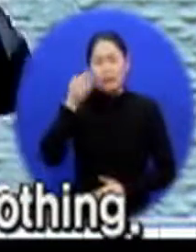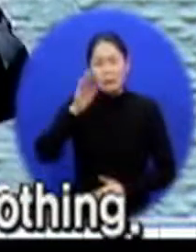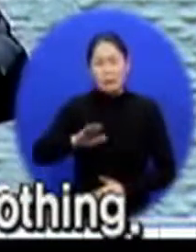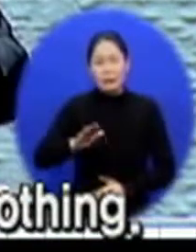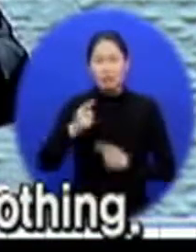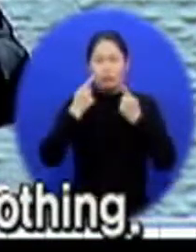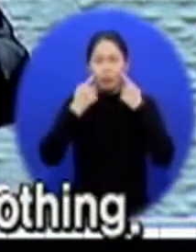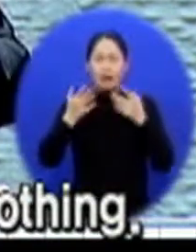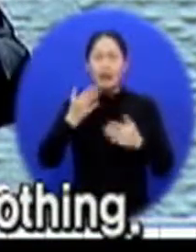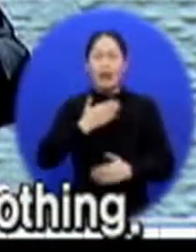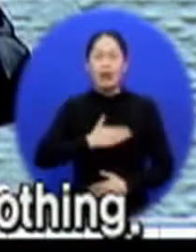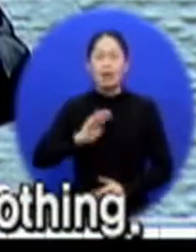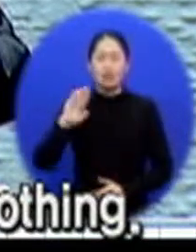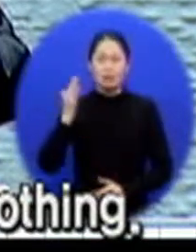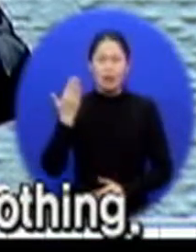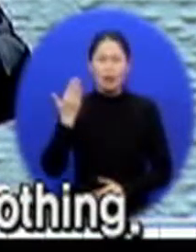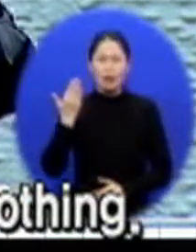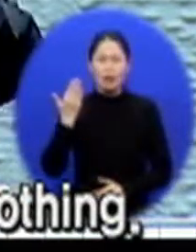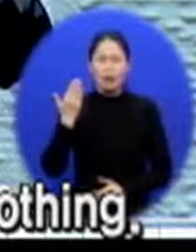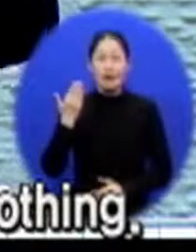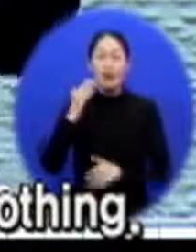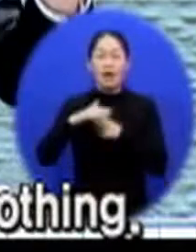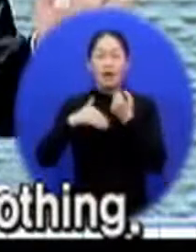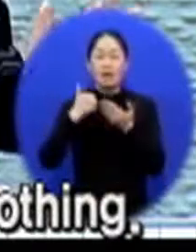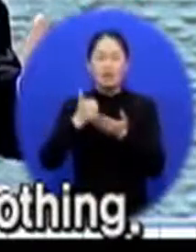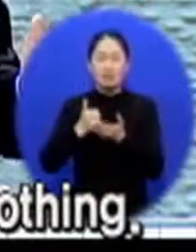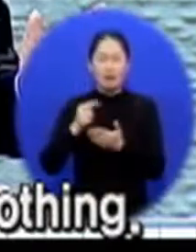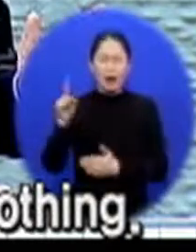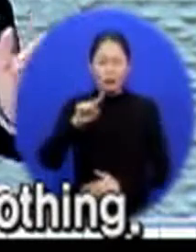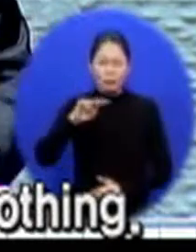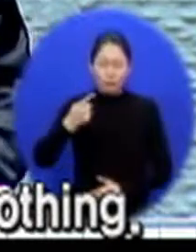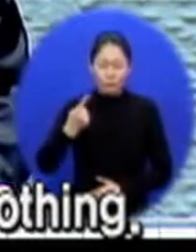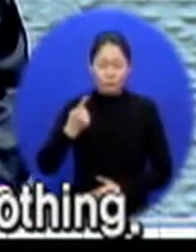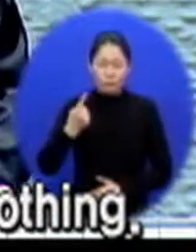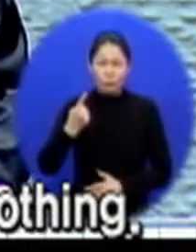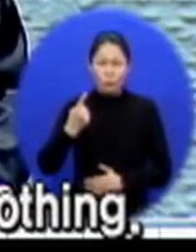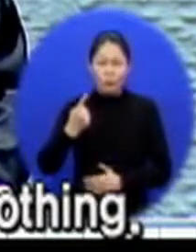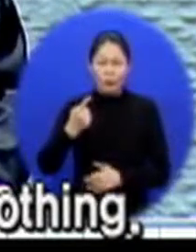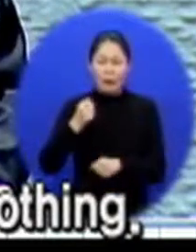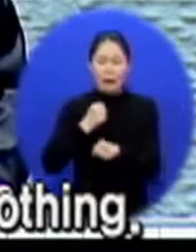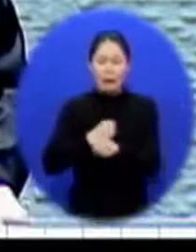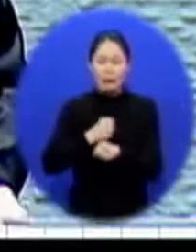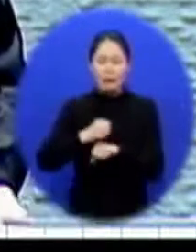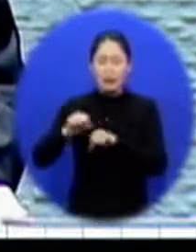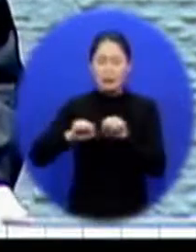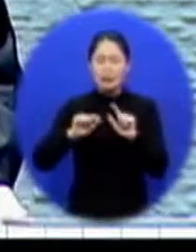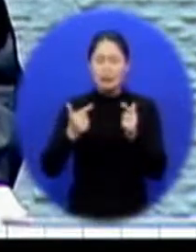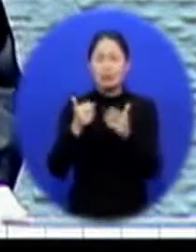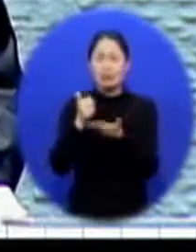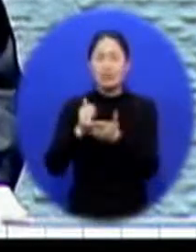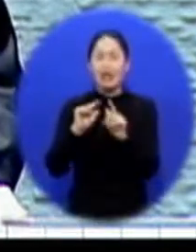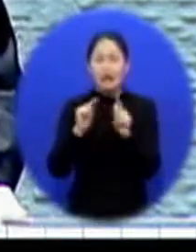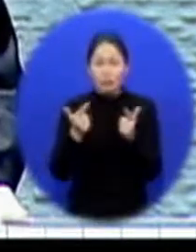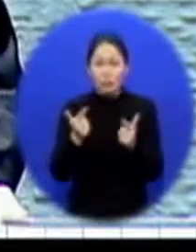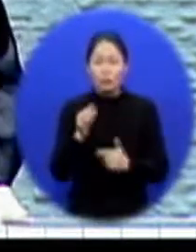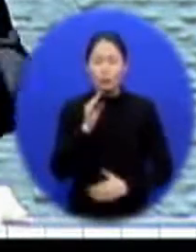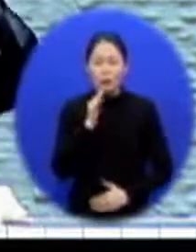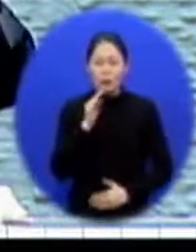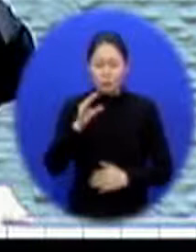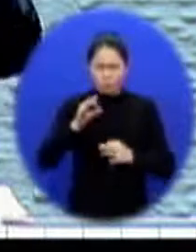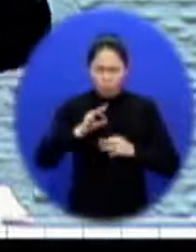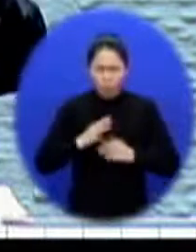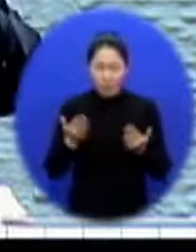그러나 분명히 알아야 합니다 하나님을 아무것도 하지 않으시는 하나님을 않습니다 하나님은 정말 놀라운 일을